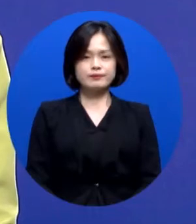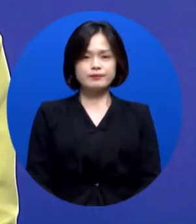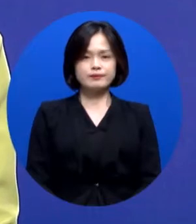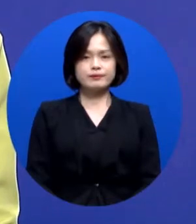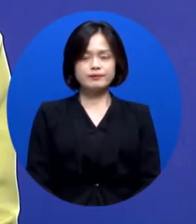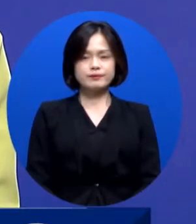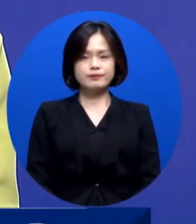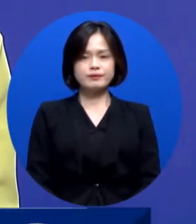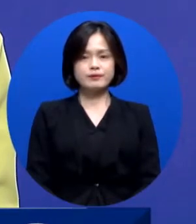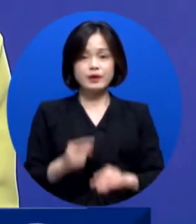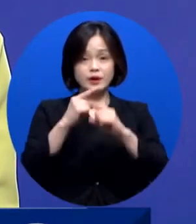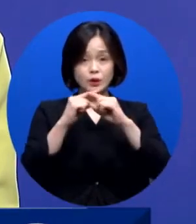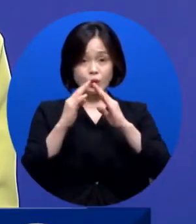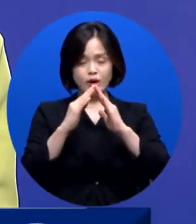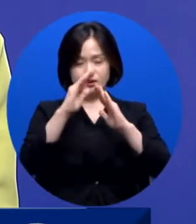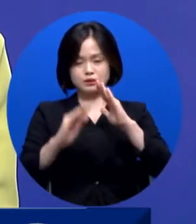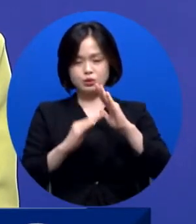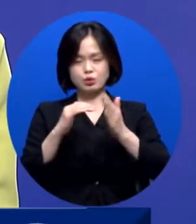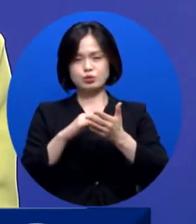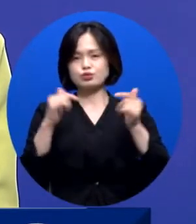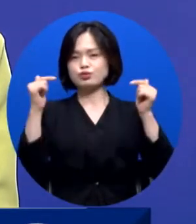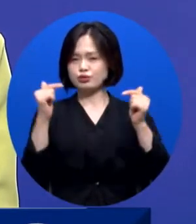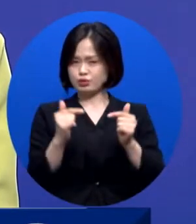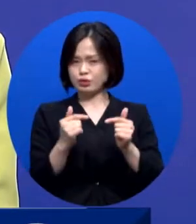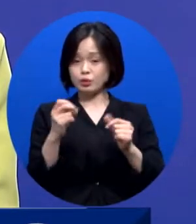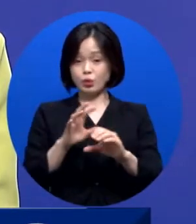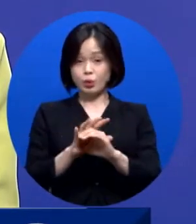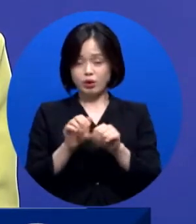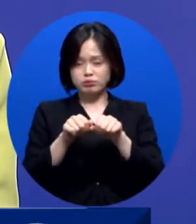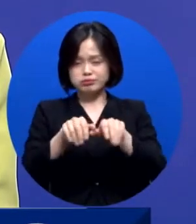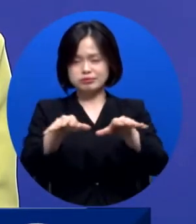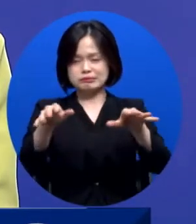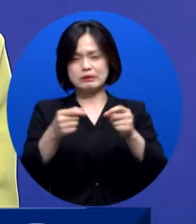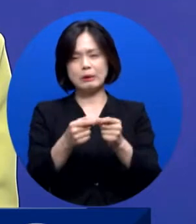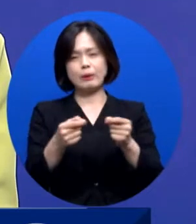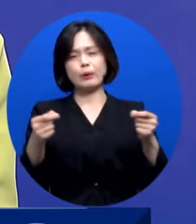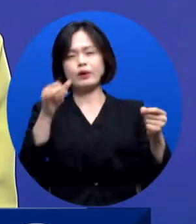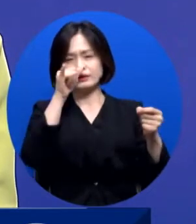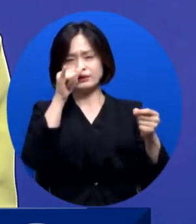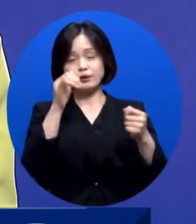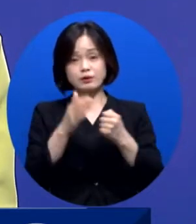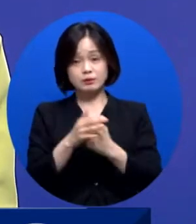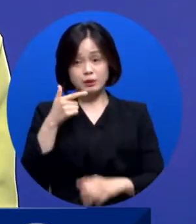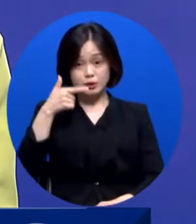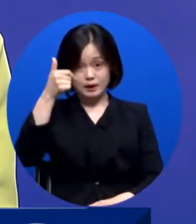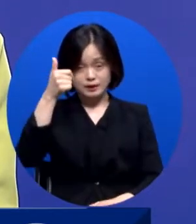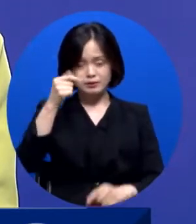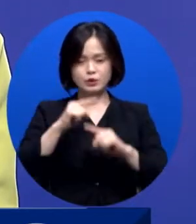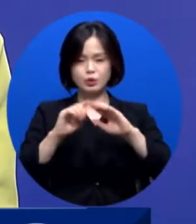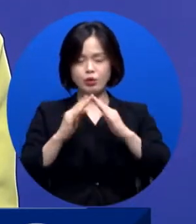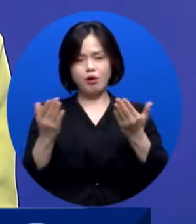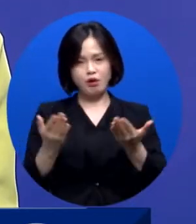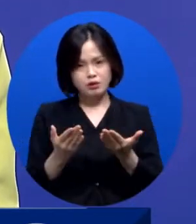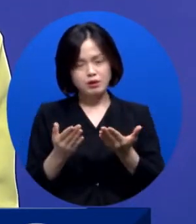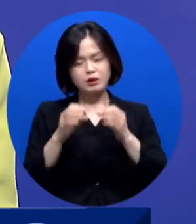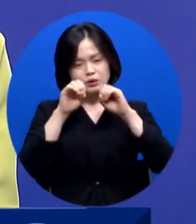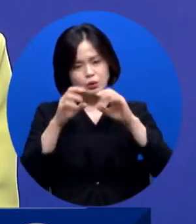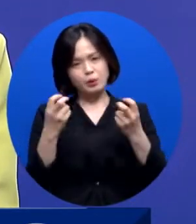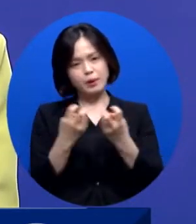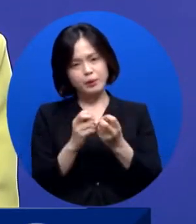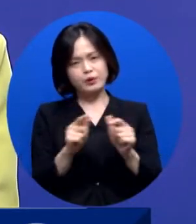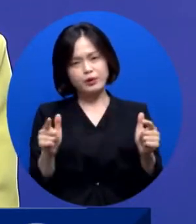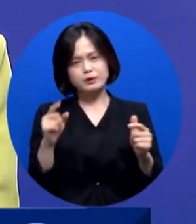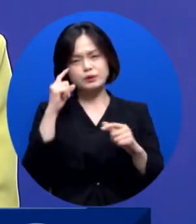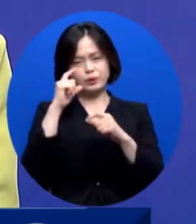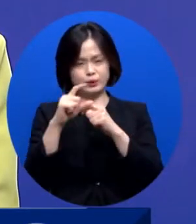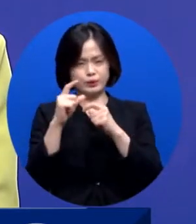교세가 지속적으로 감소하고 코로나19가 길어지면서 목회적 패러다임을 전환해야 한다는 목소리가 나오고 있습니다. 목회